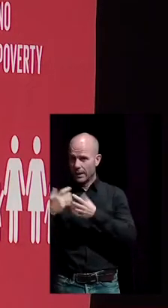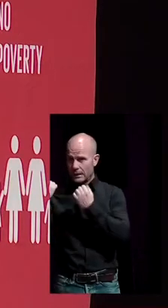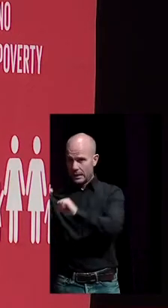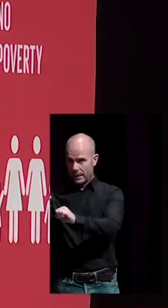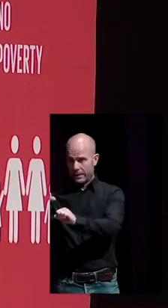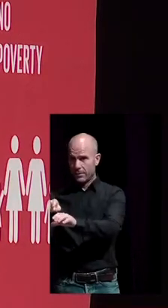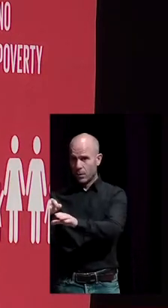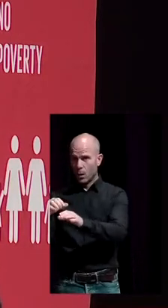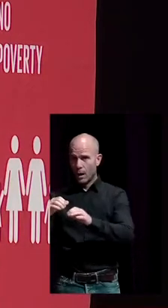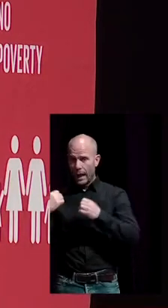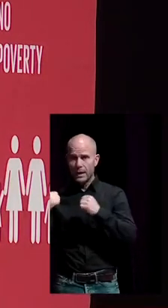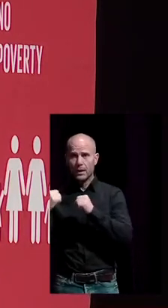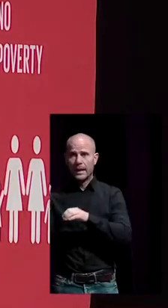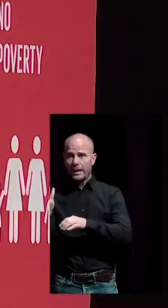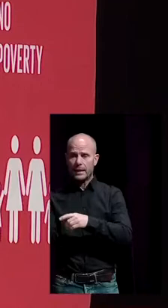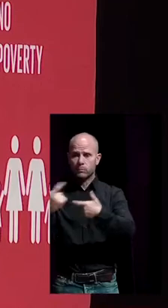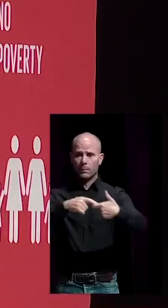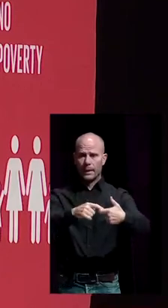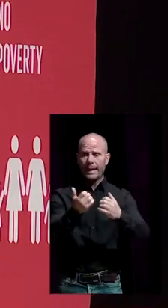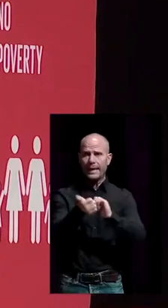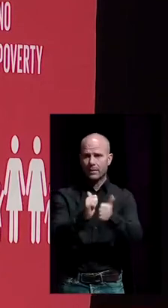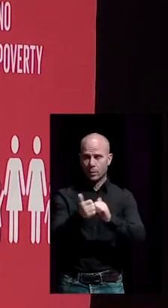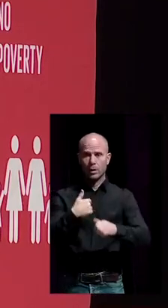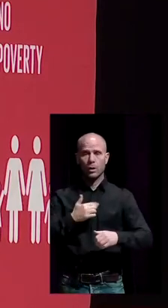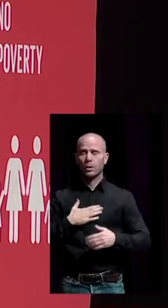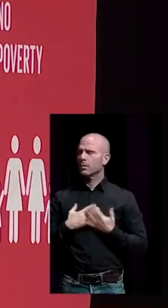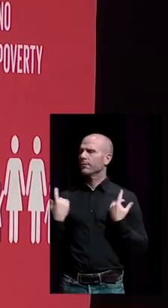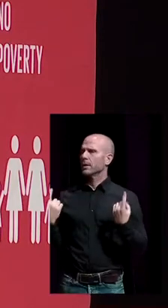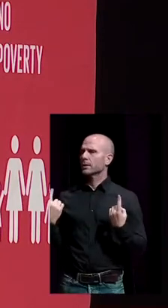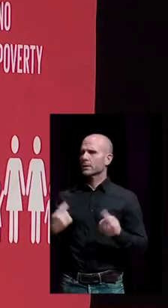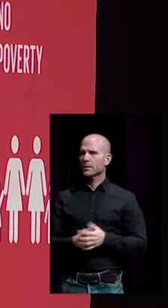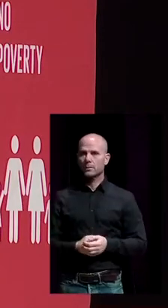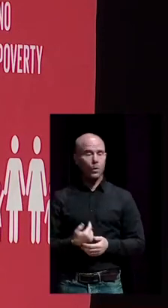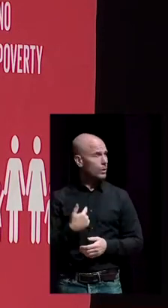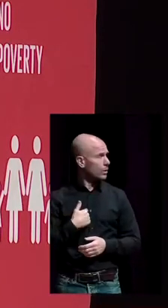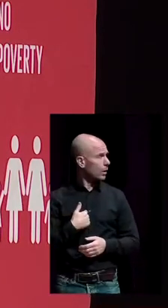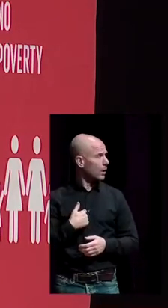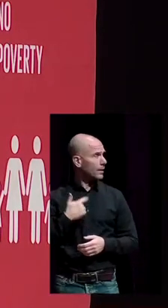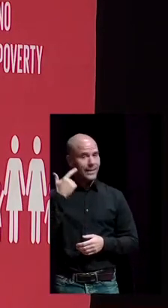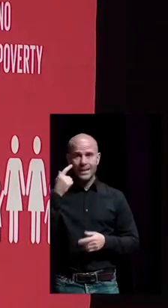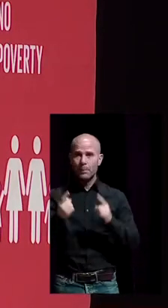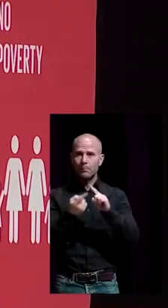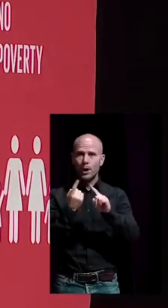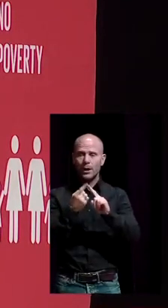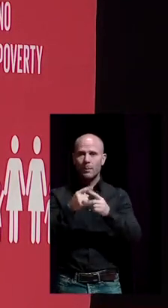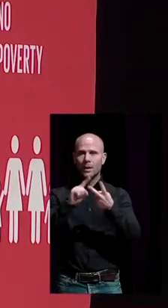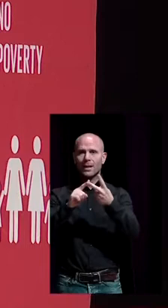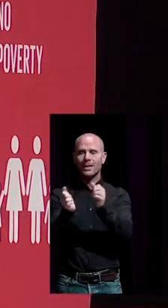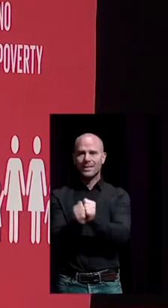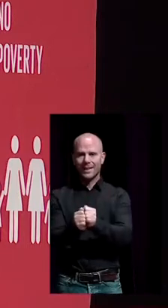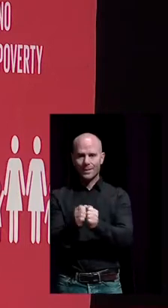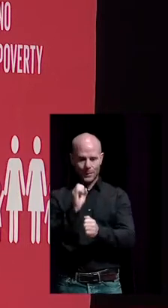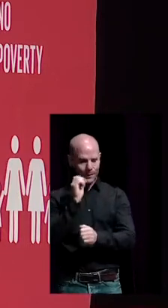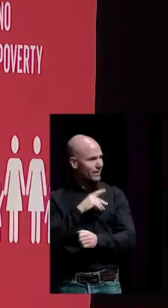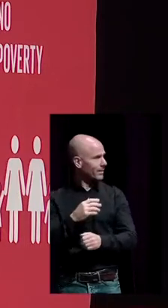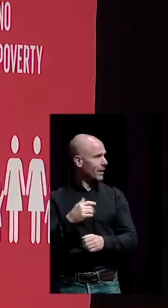att engagera sig i idrotten, vilket jag tycker är fantastiskt. Men jag tänkte faktiskt börja på ett helt annat sätt. Gör så. Jag tänker så